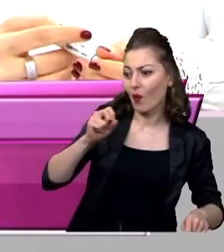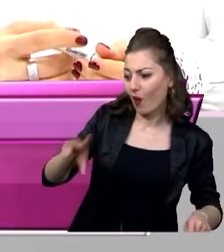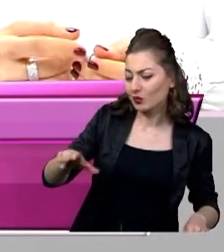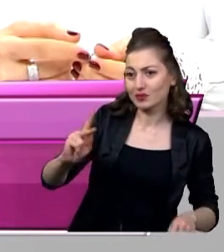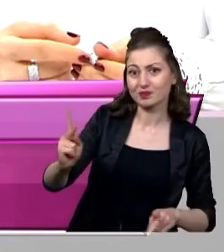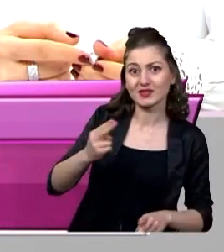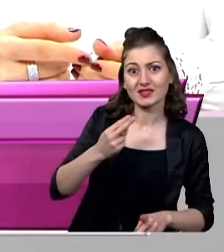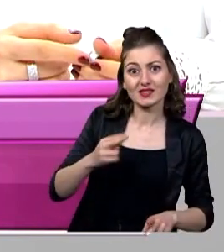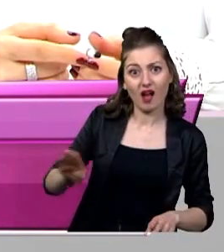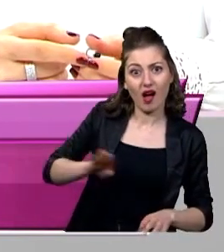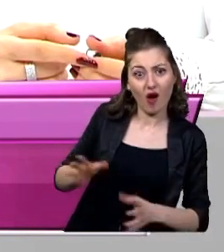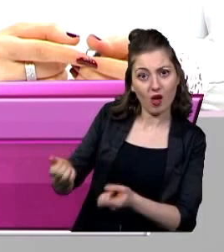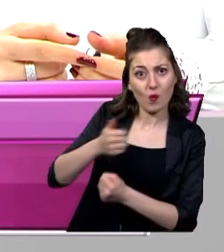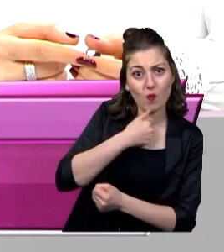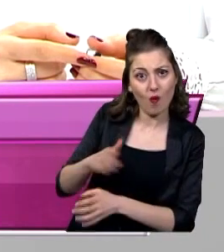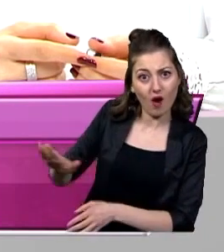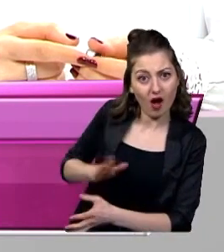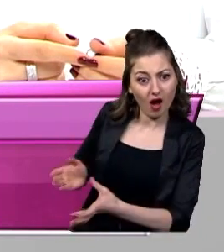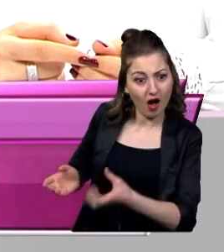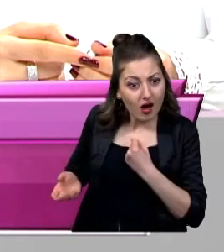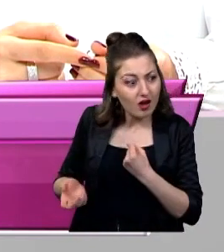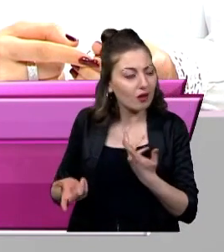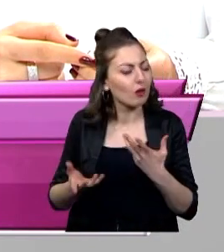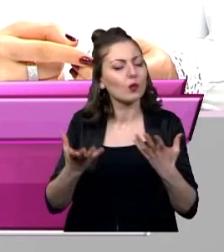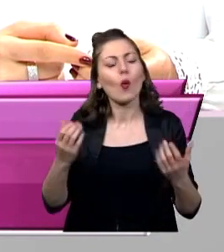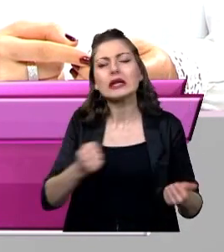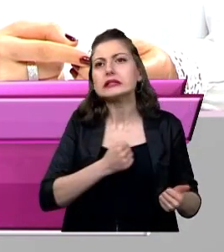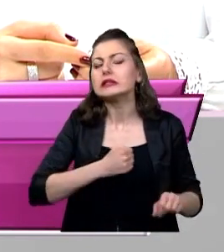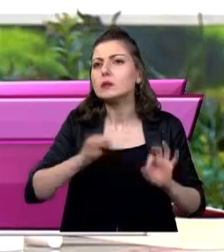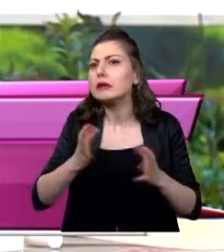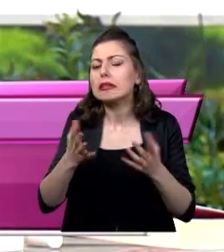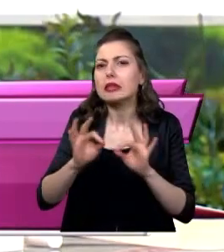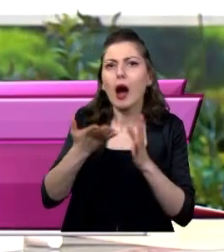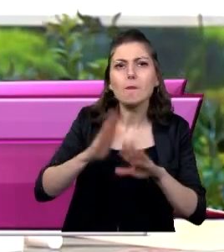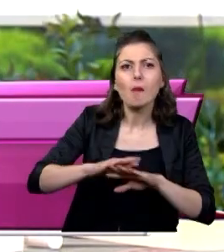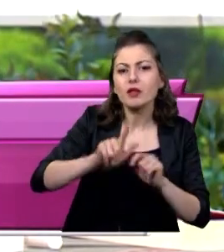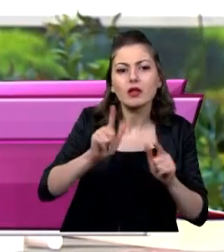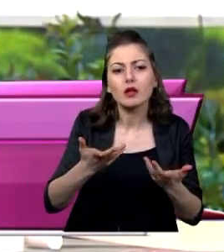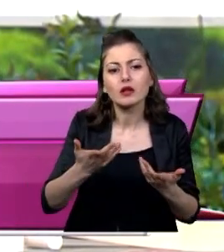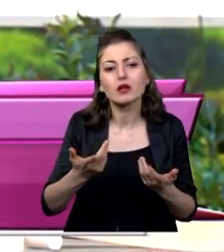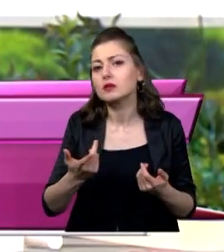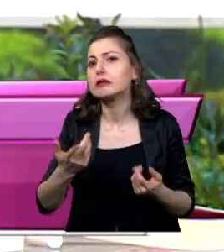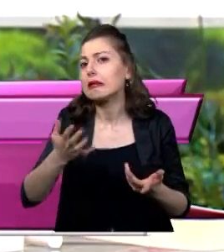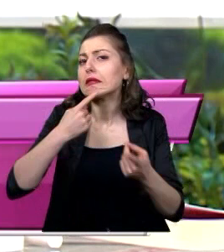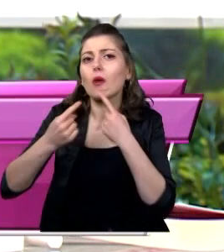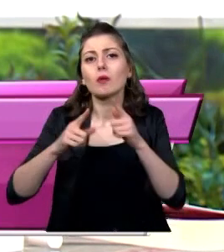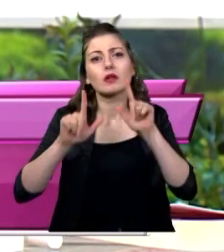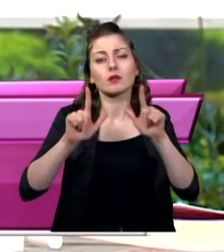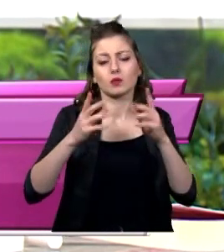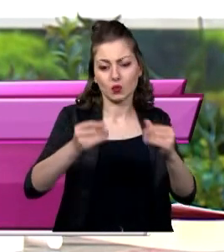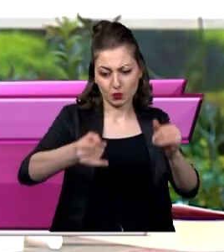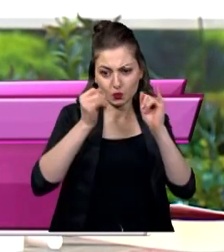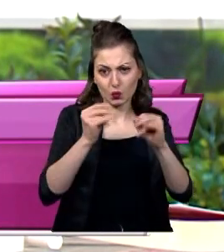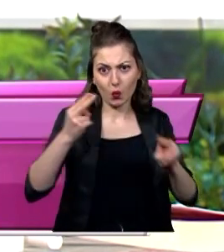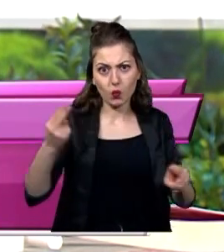aralığında söylenmeli veya bunu söylerken nasıl bir tutum içerisinde olmalıyız kimler tarafından söylendi Çünkü çok